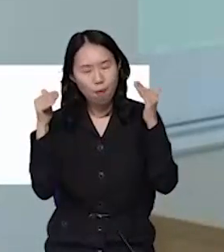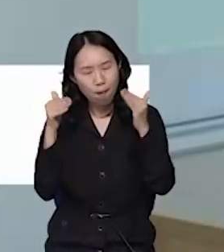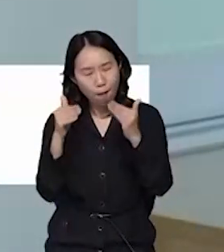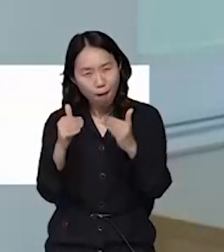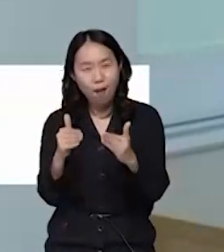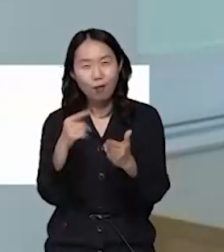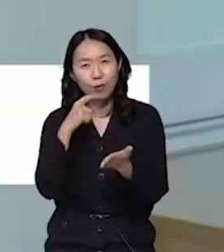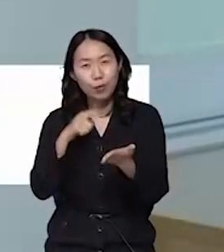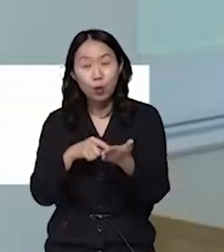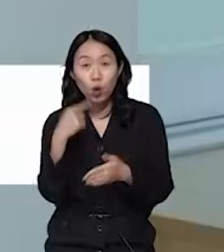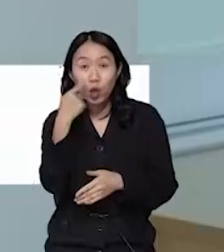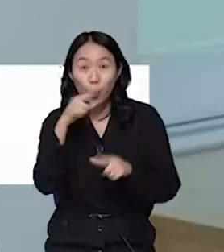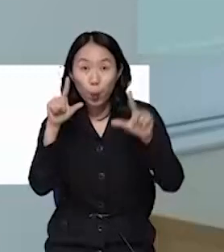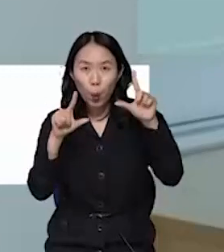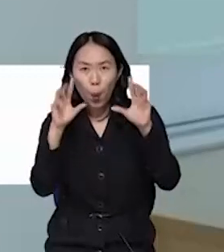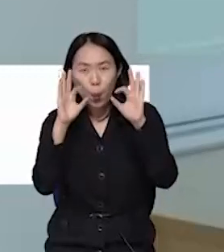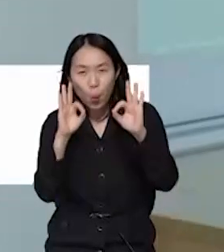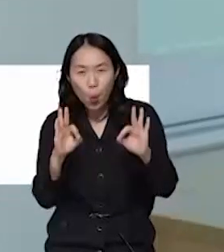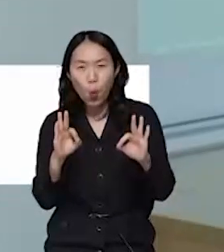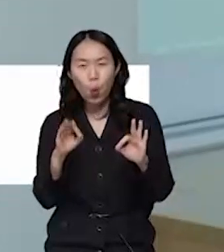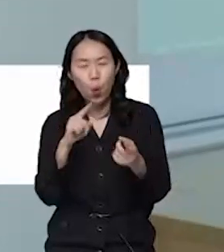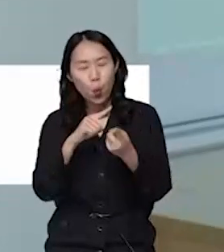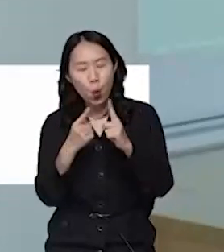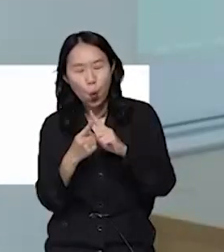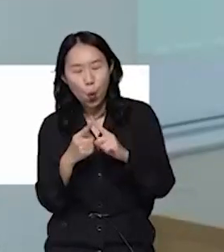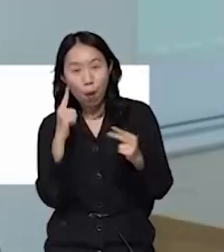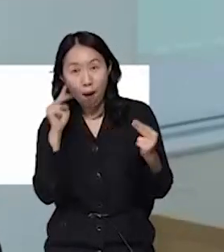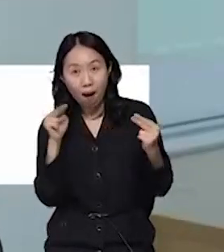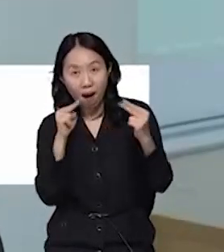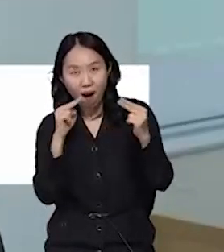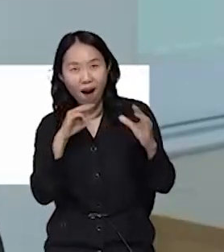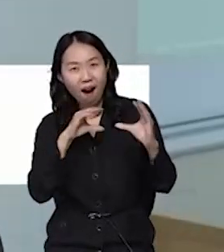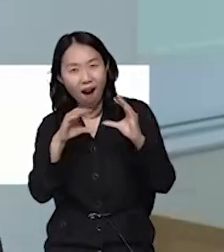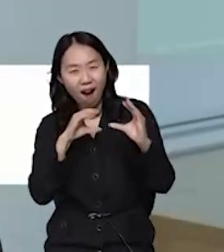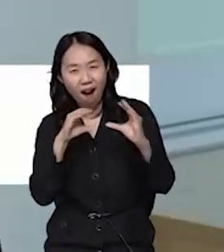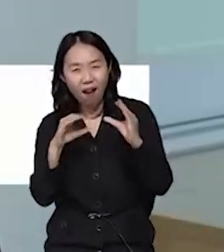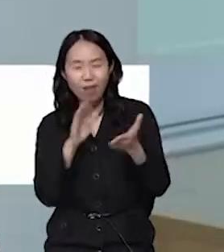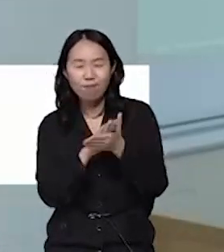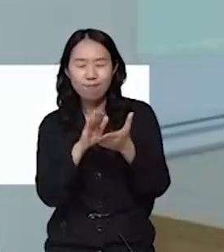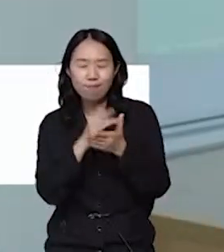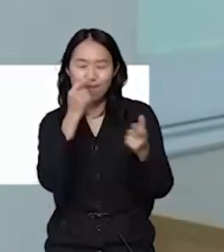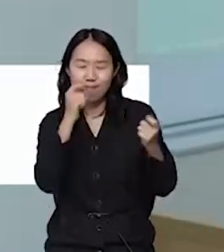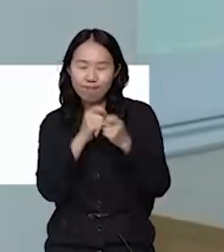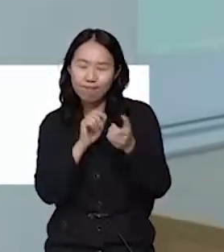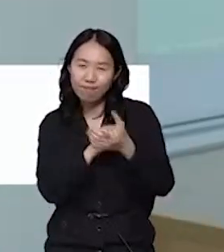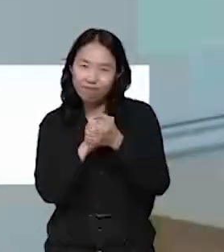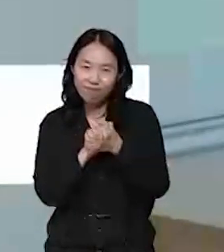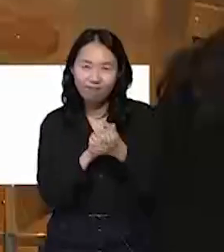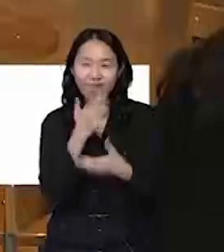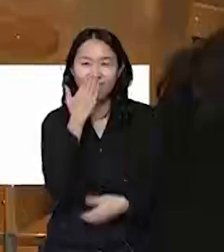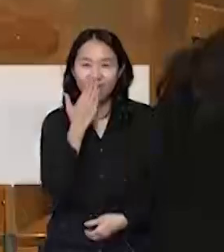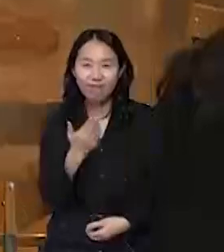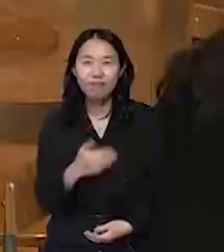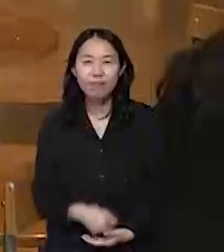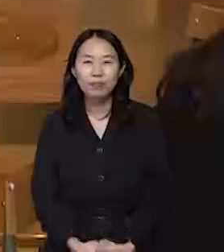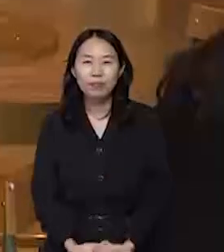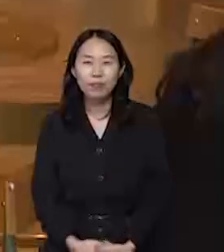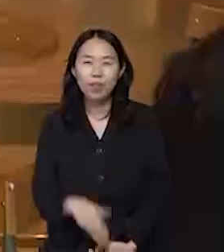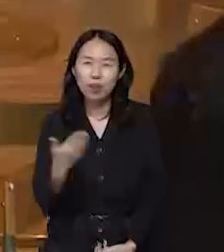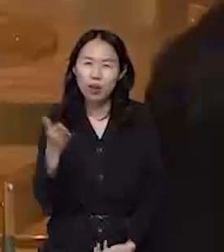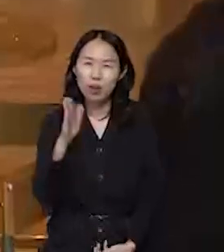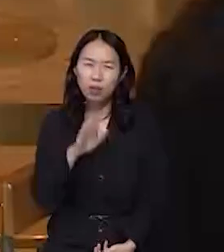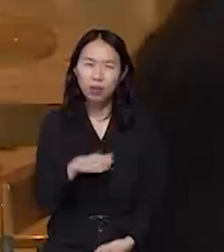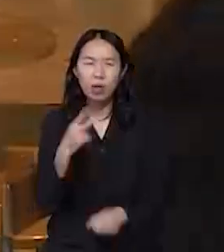되고 입모양도 보이고 제대로 된 의사소통을 하다 보니까 확실히 더 친구들과 친하게 더 지낼 수 있는 것 같아요.